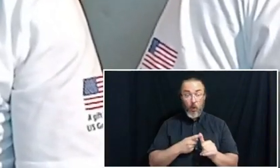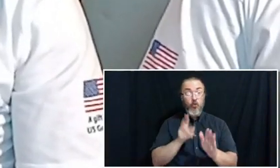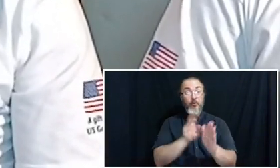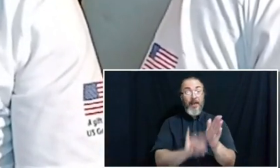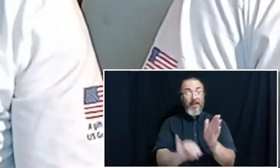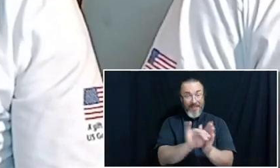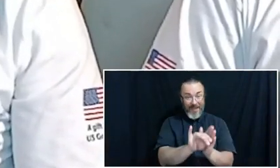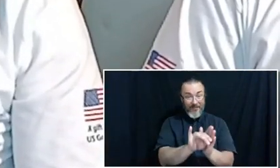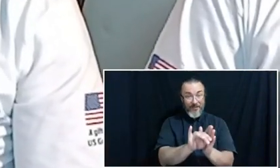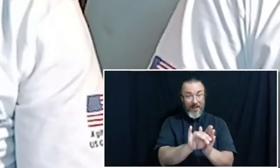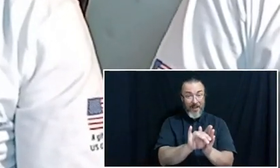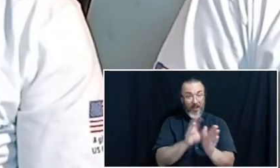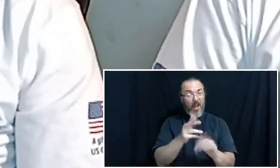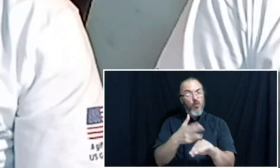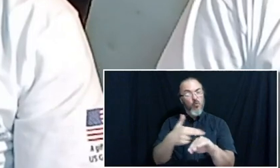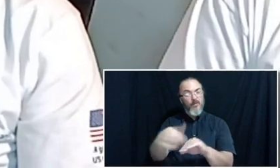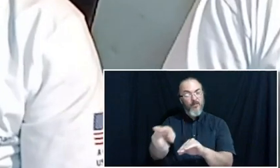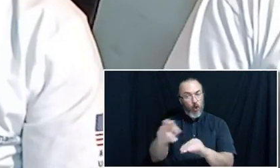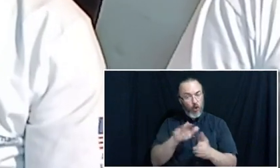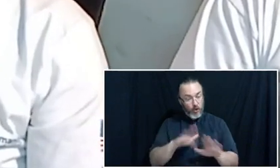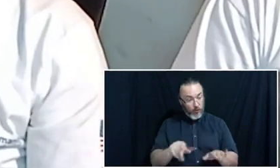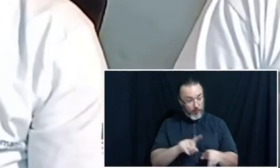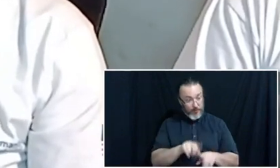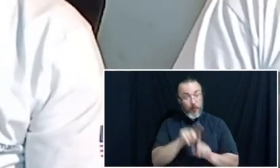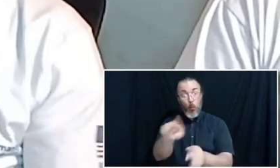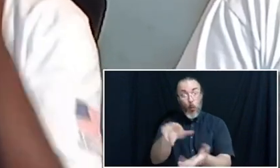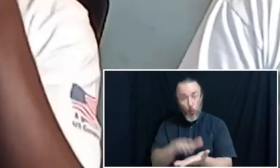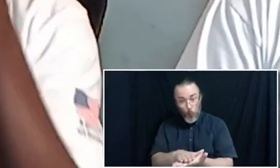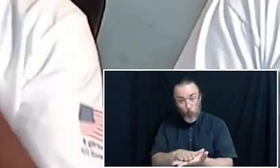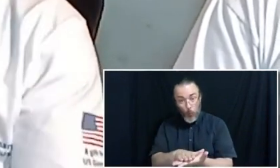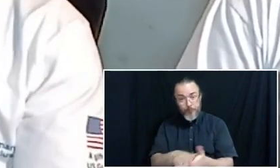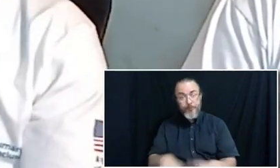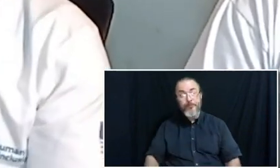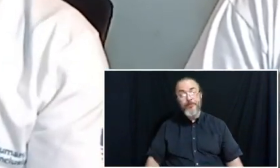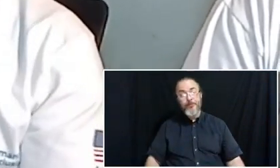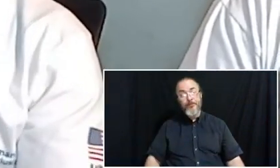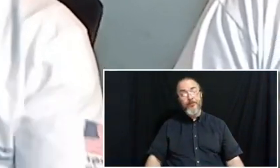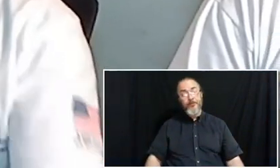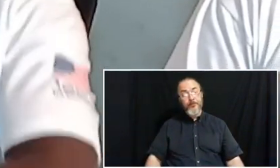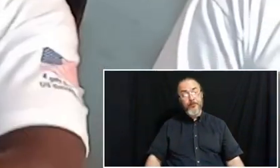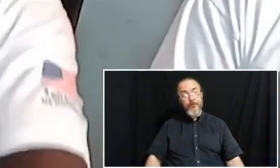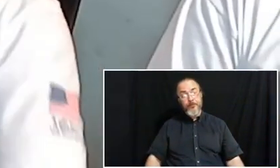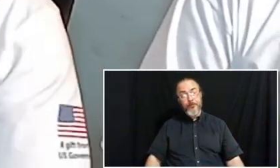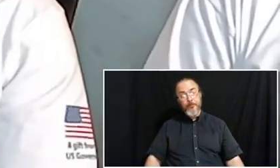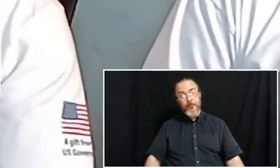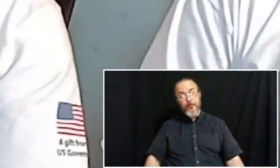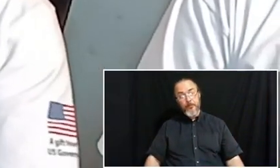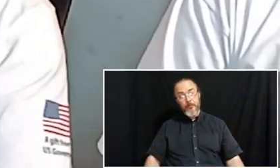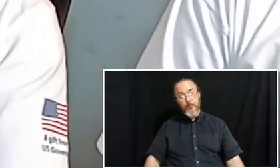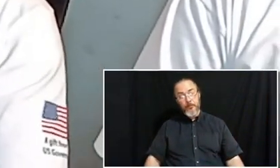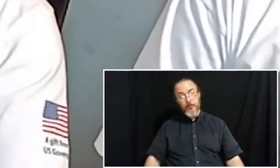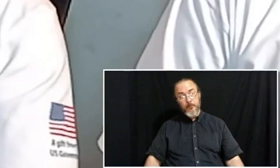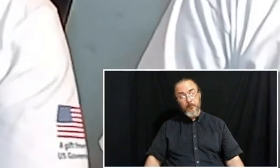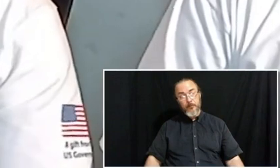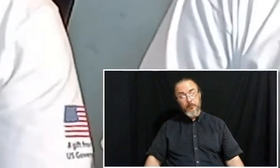Premièrement, on identifie et on signale ces enfants à l'école qui en est responsable.